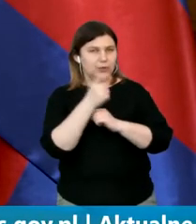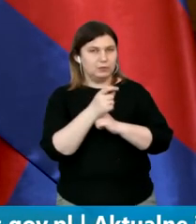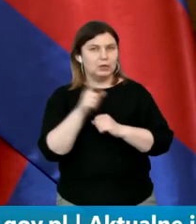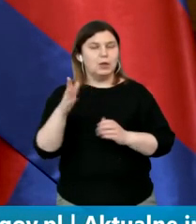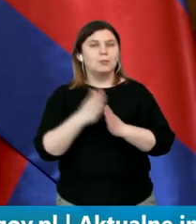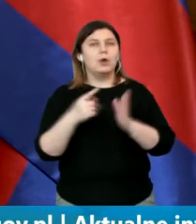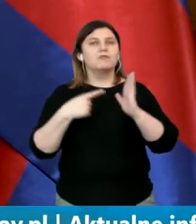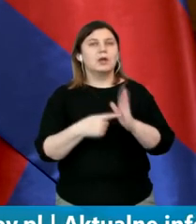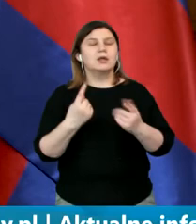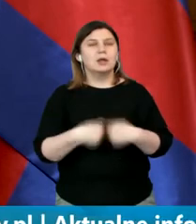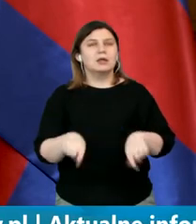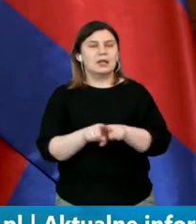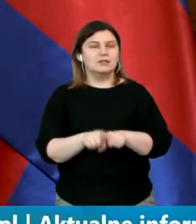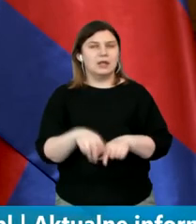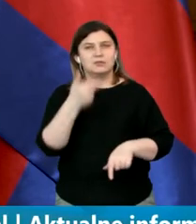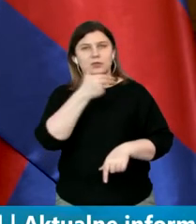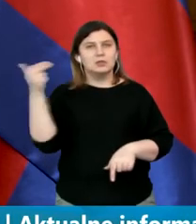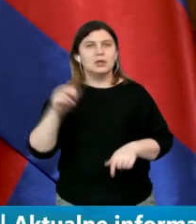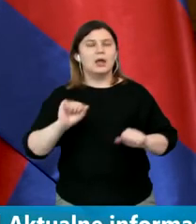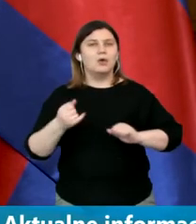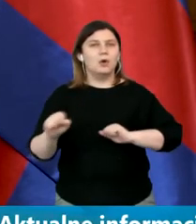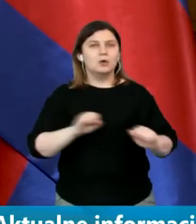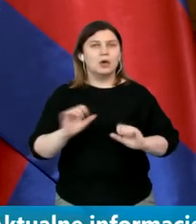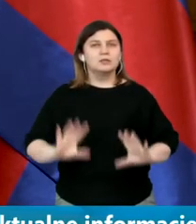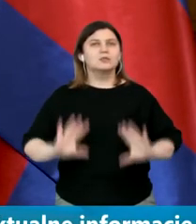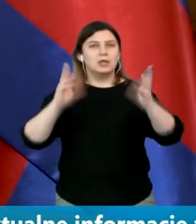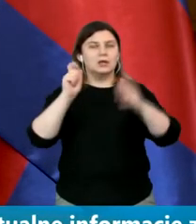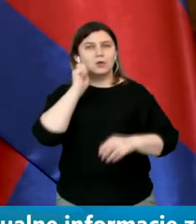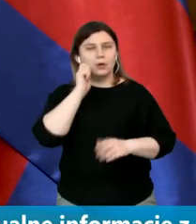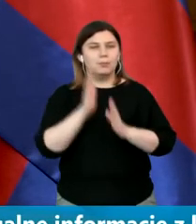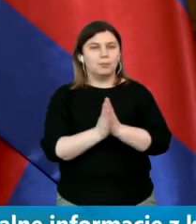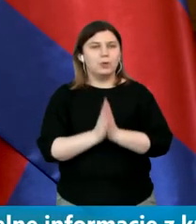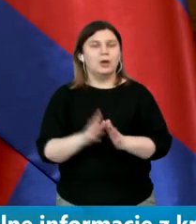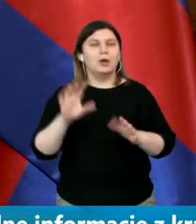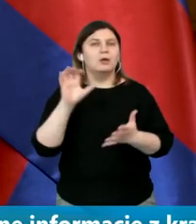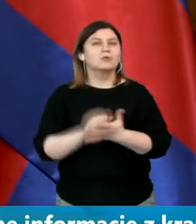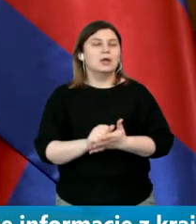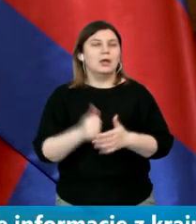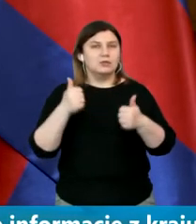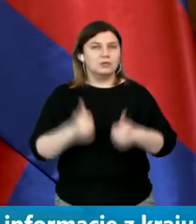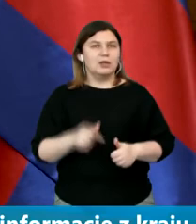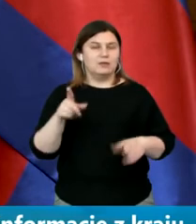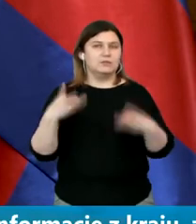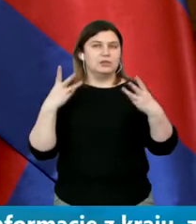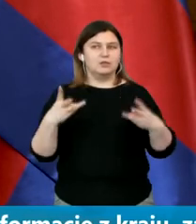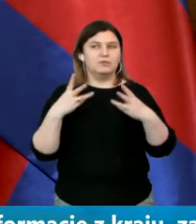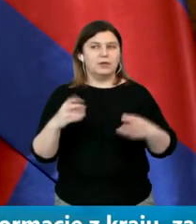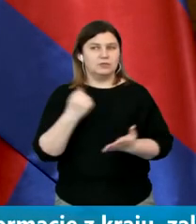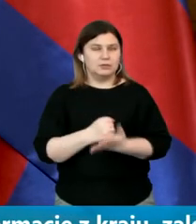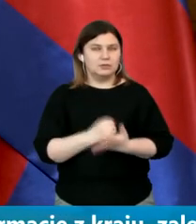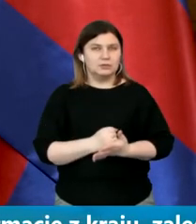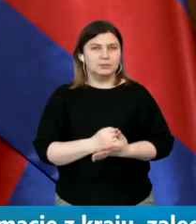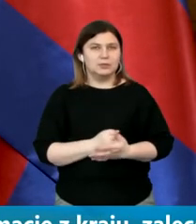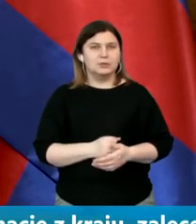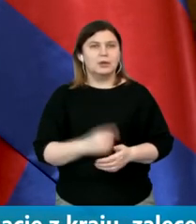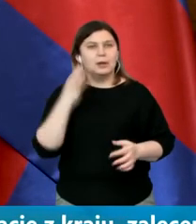wskazanie stopnia realizacji tematu. Jako koordynatorka Strajku Kobiet proszę też o zajęcie stanowiska w tej jakże ważnej sprawie.